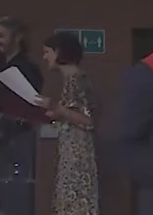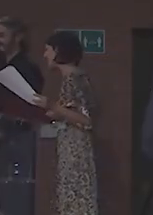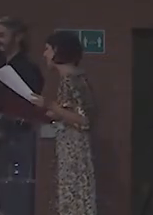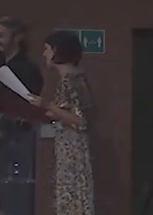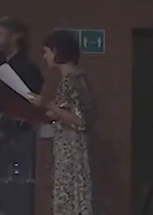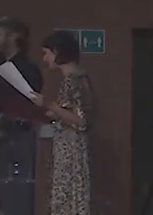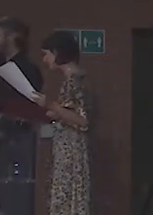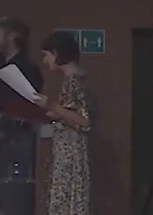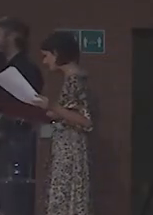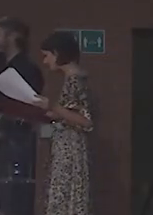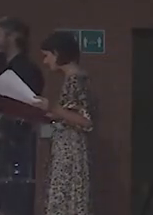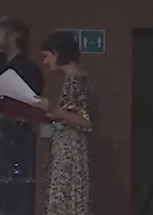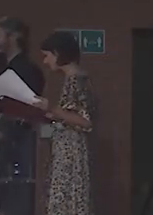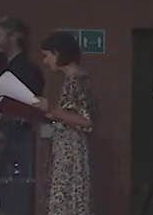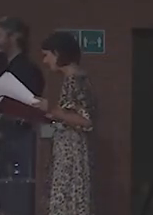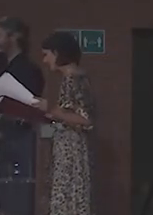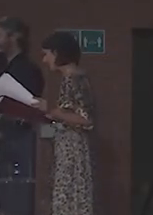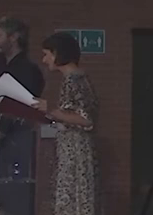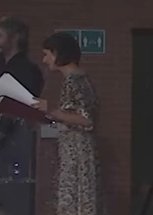Cristina Fernández Ruiz.